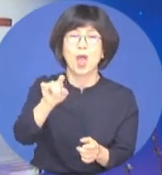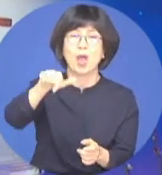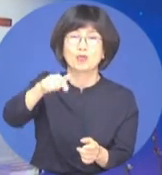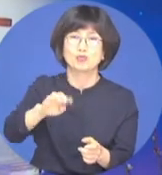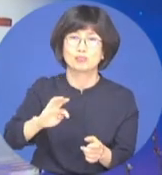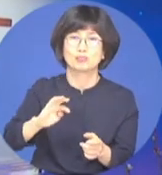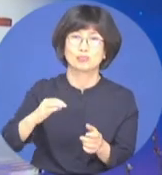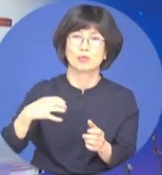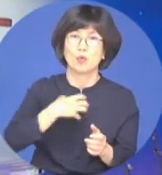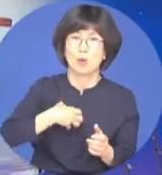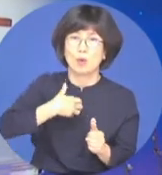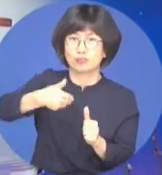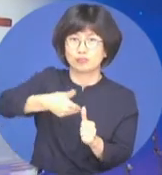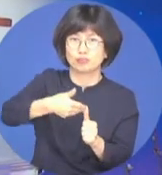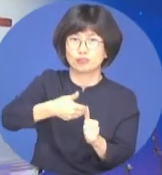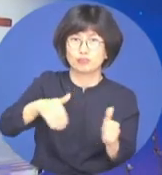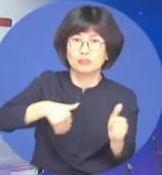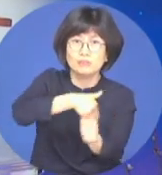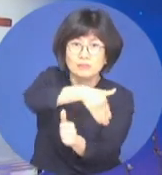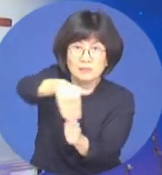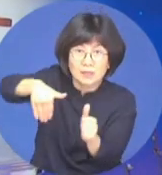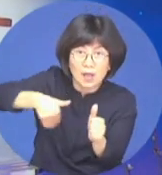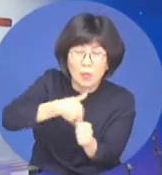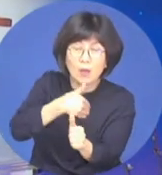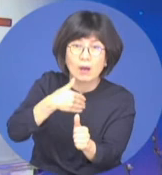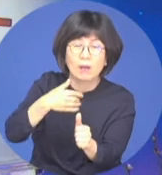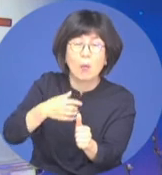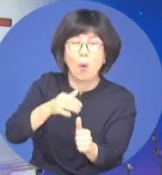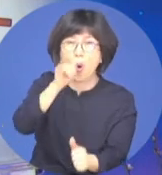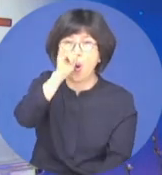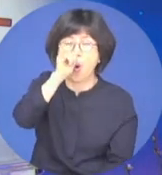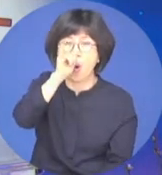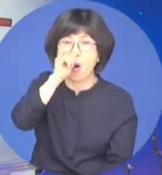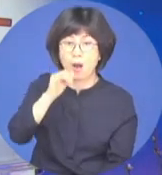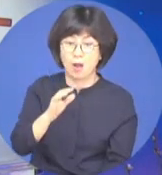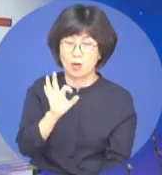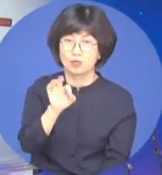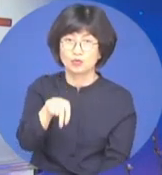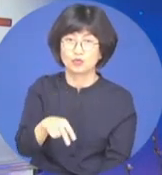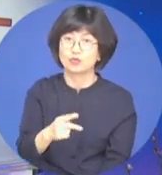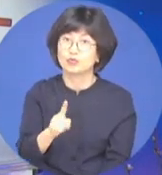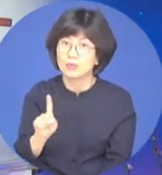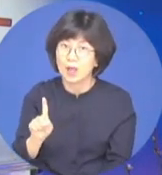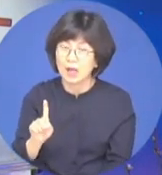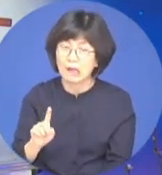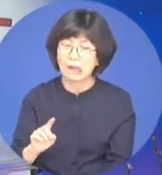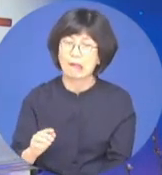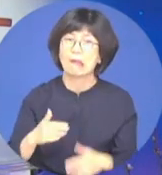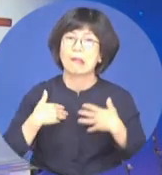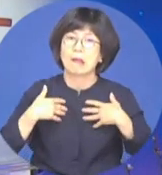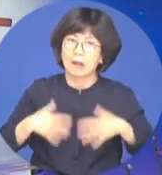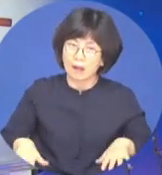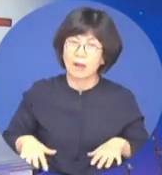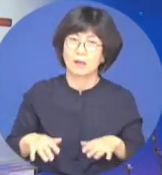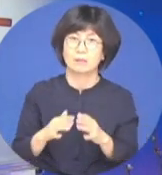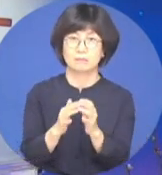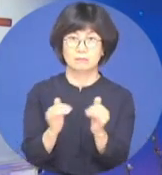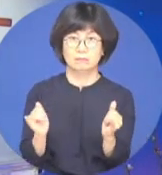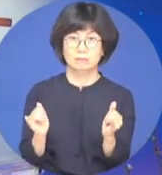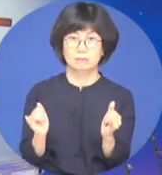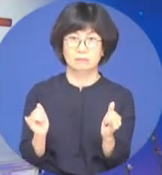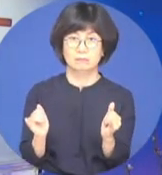아수르가 잔존 세력이 꿈틀거리고 있습니다. 유다는 가장 약소한 민족으로, 그리고 그 가운데서도